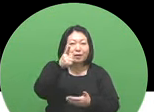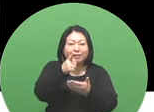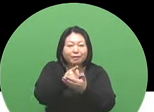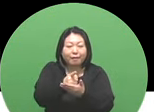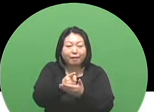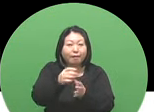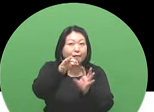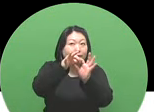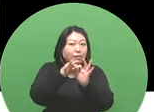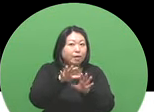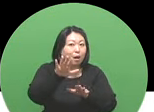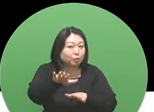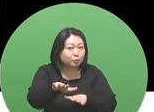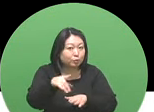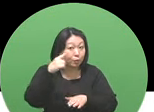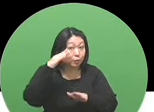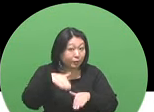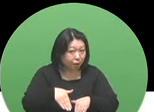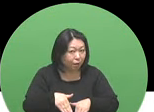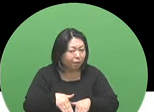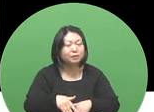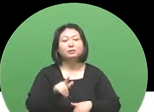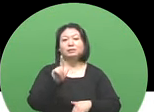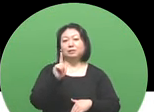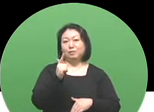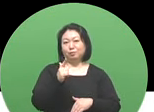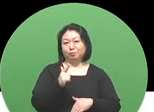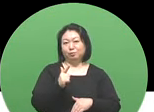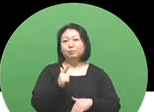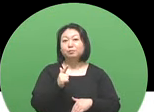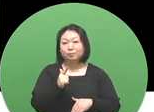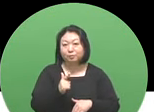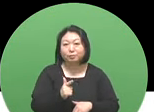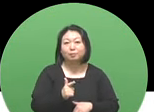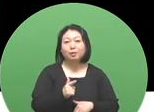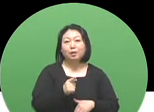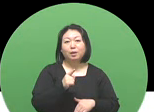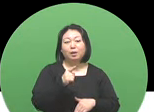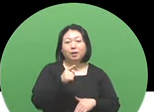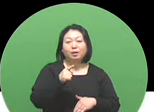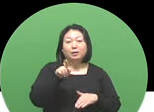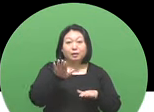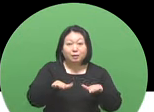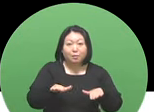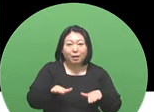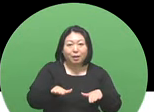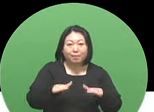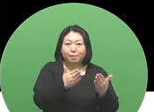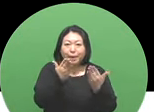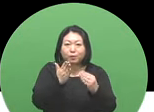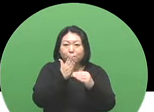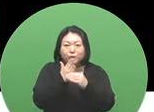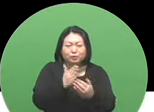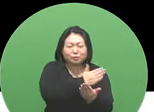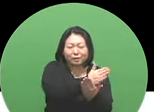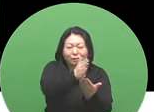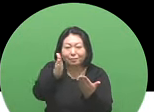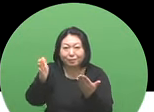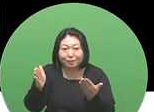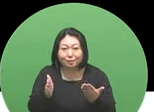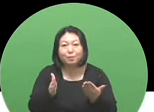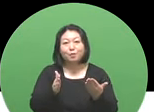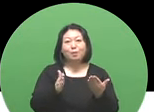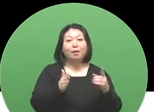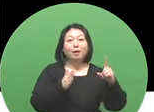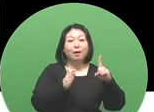が関連してくるのかと思ったかもしれませんが、実はどの教科も、まあ、皆さんが勉強している